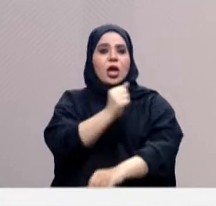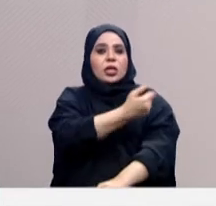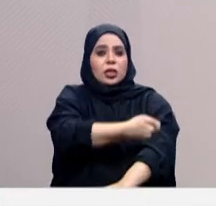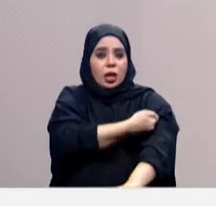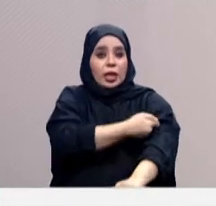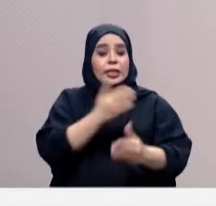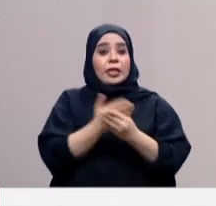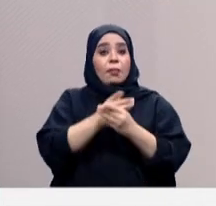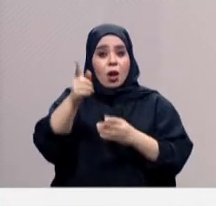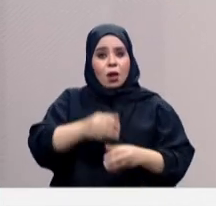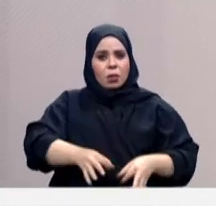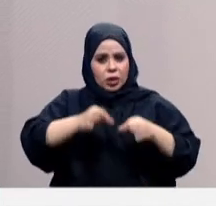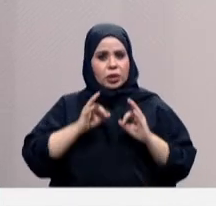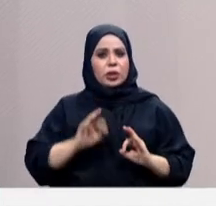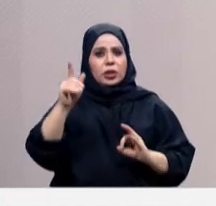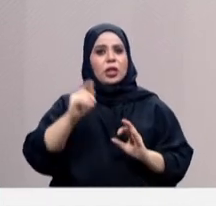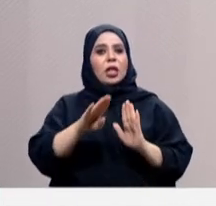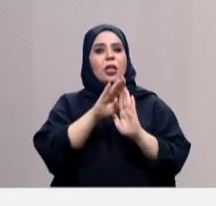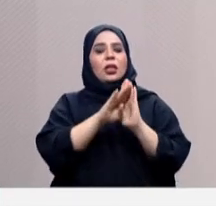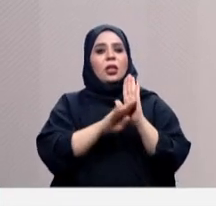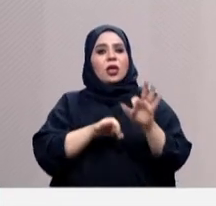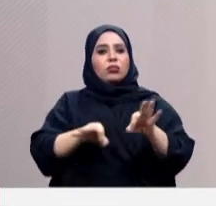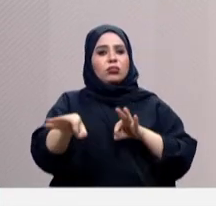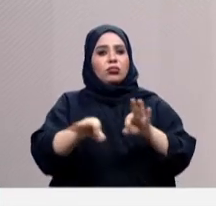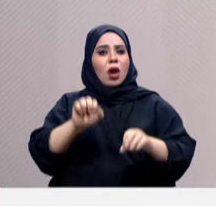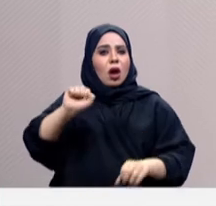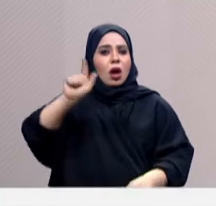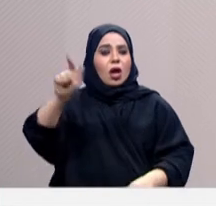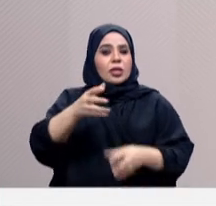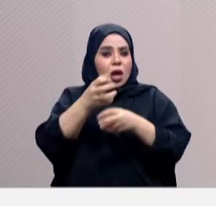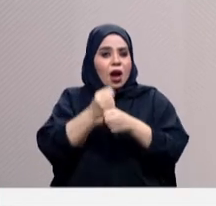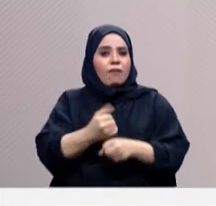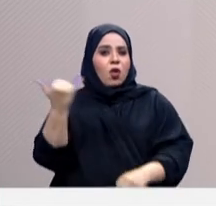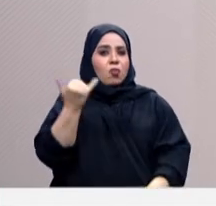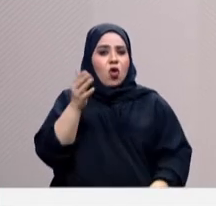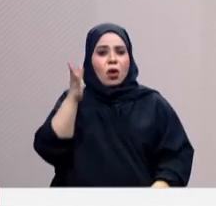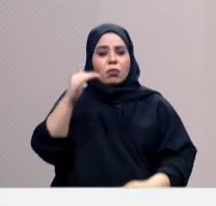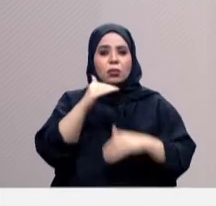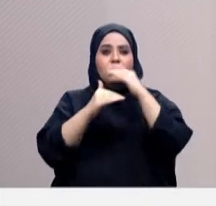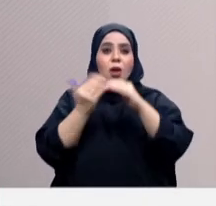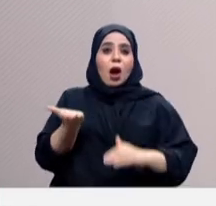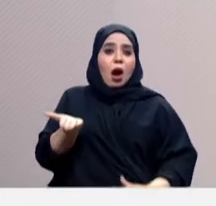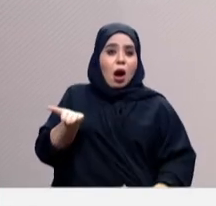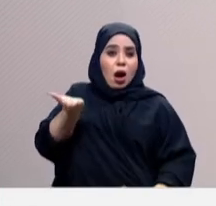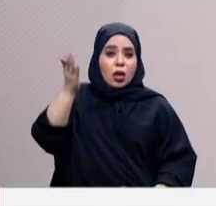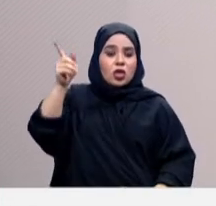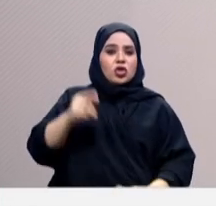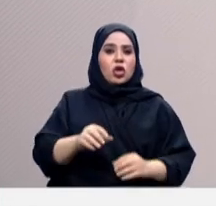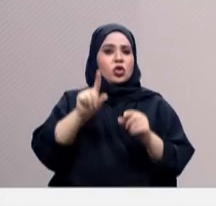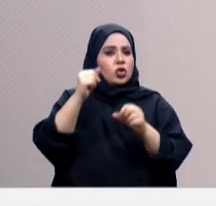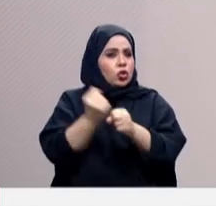للالتزام بتطبيق أفضل المعايير الصحية والاهتمام بضمان مستويات عالية من جودة خدمات الرعاية